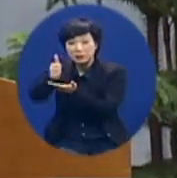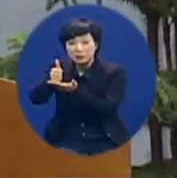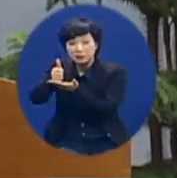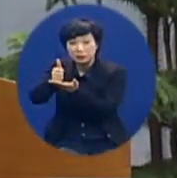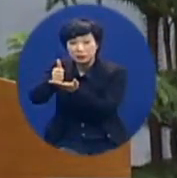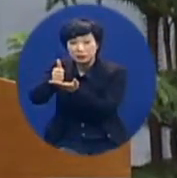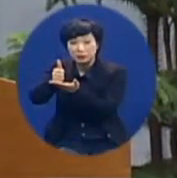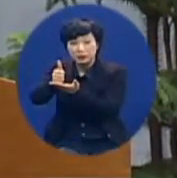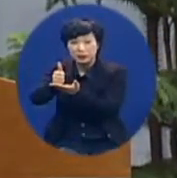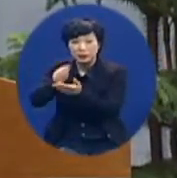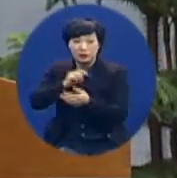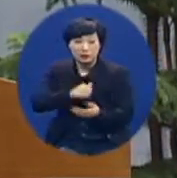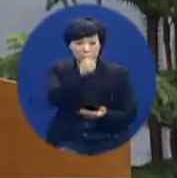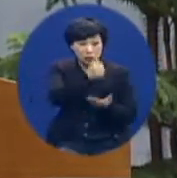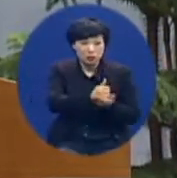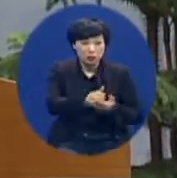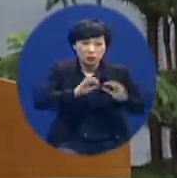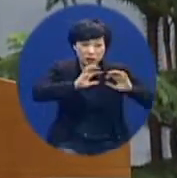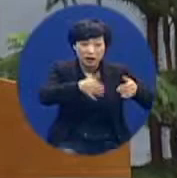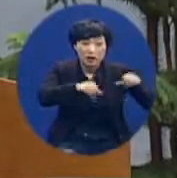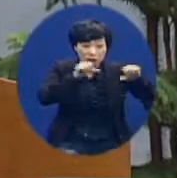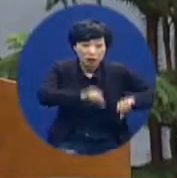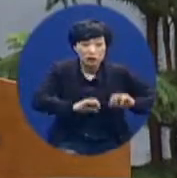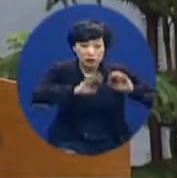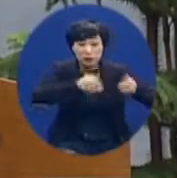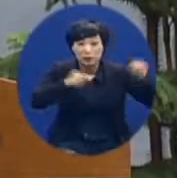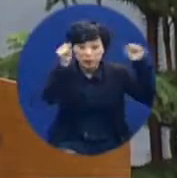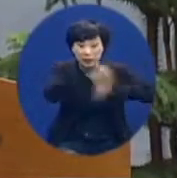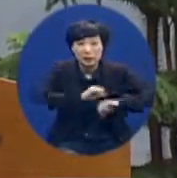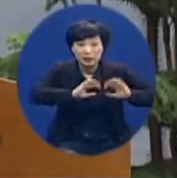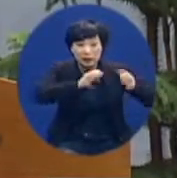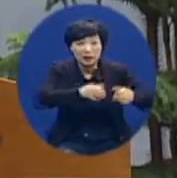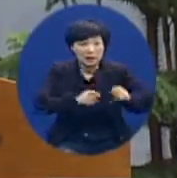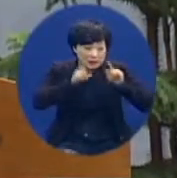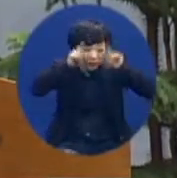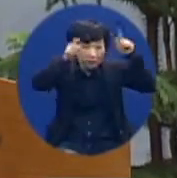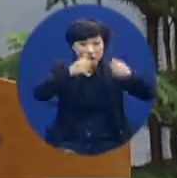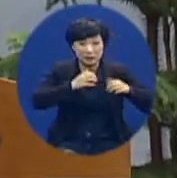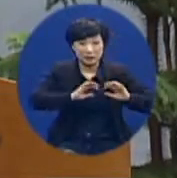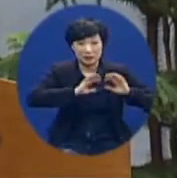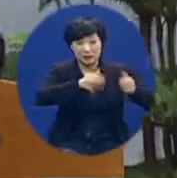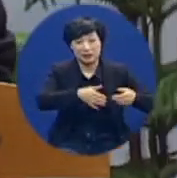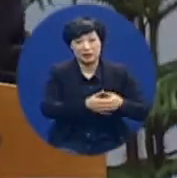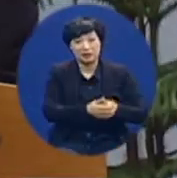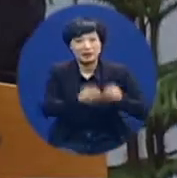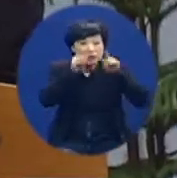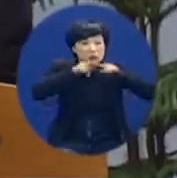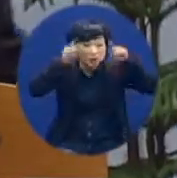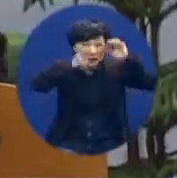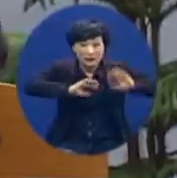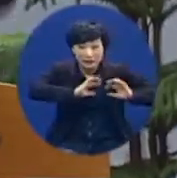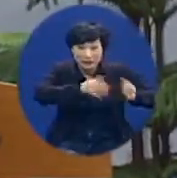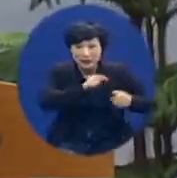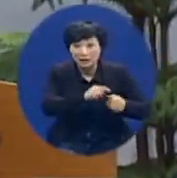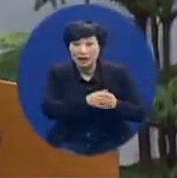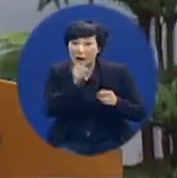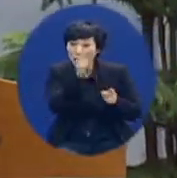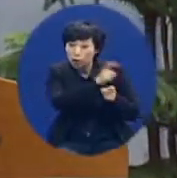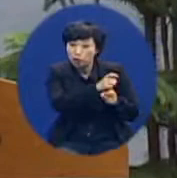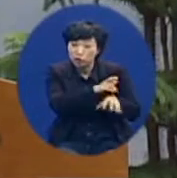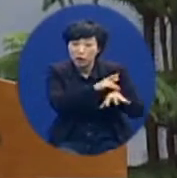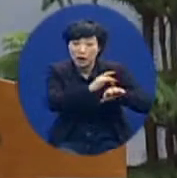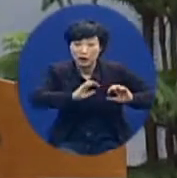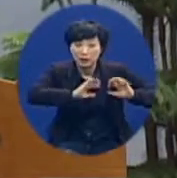하나님께서이 죄 나라 저주의 나라 멸망의 나라 진노의 나라 지옥의 나라 나귀의